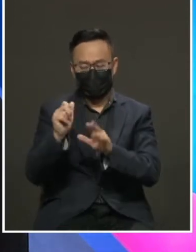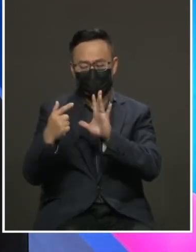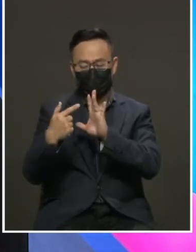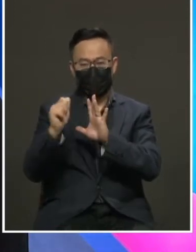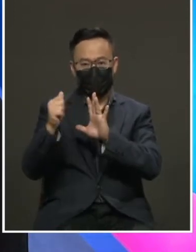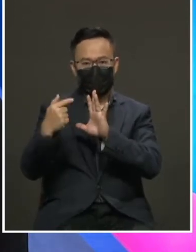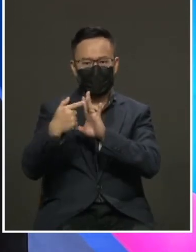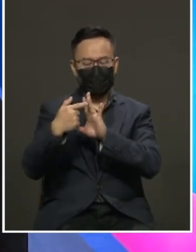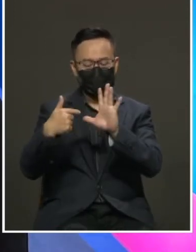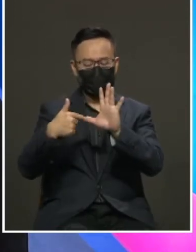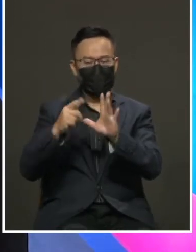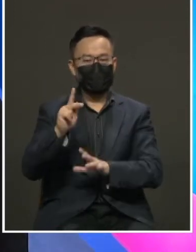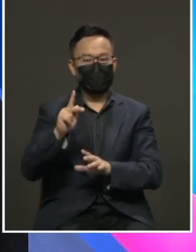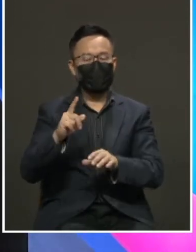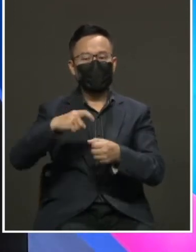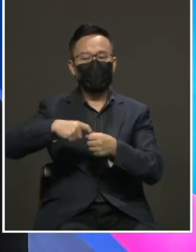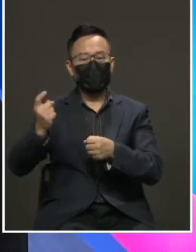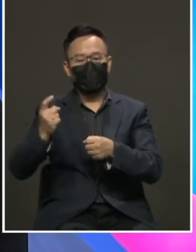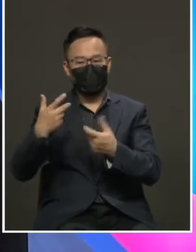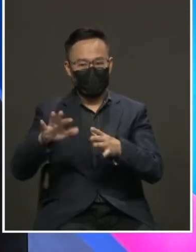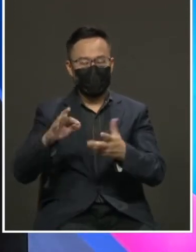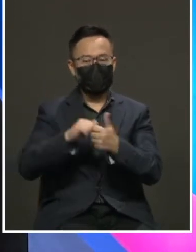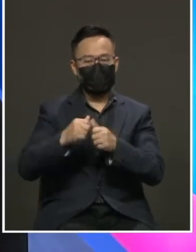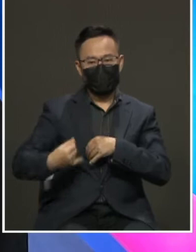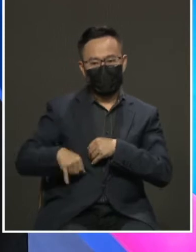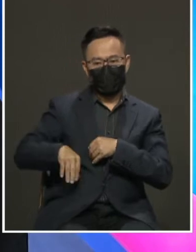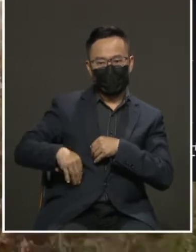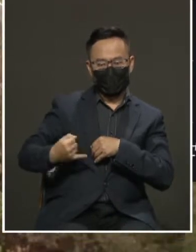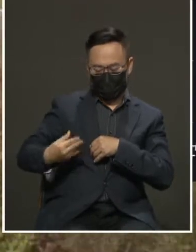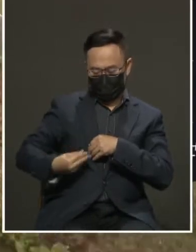โดนถอนตัวค่ะหลังจากที่เข้ารับการผ่าตัดไส้ติ่งค่ะ